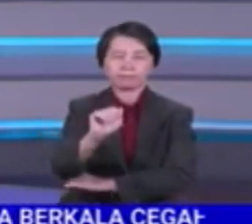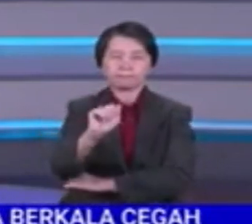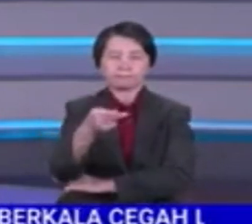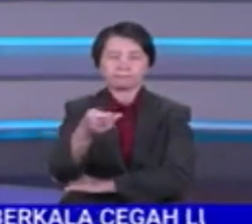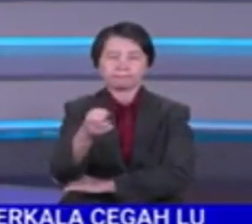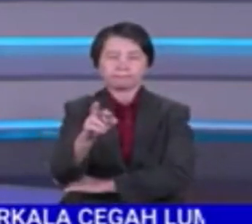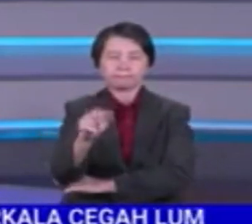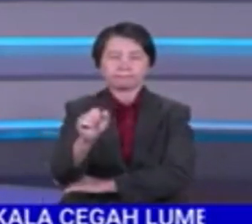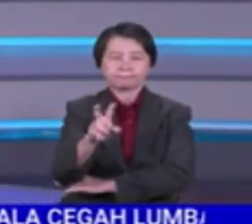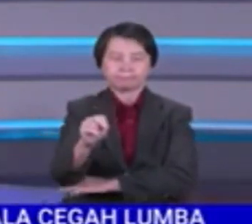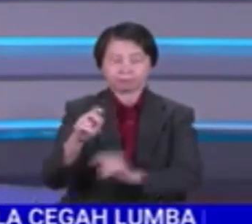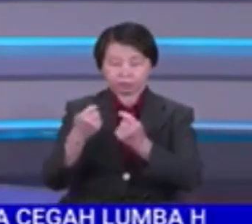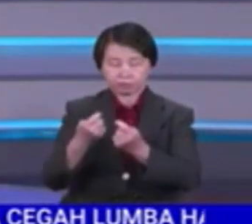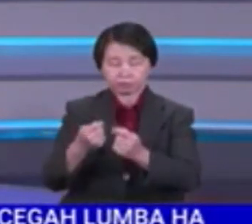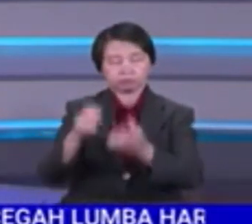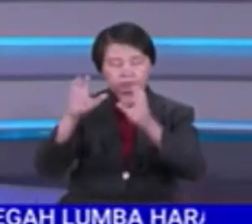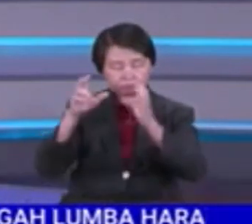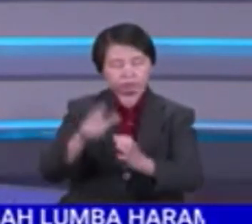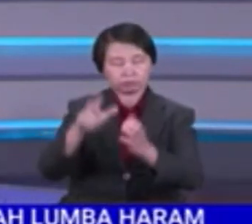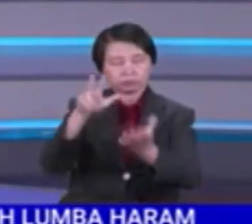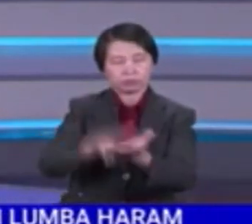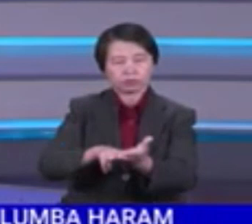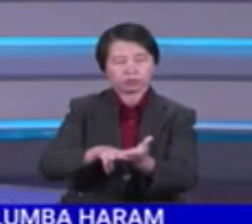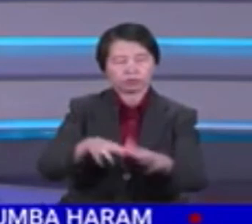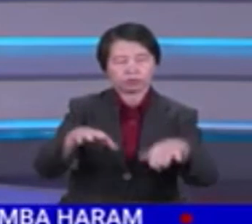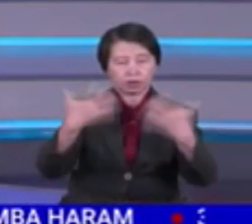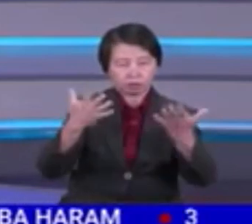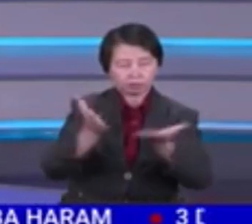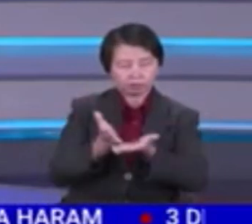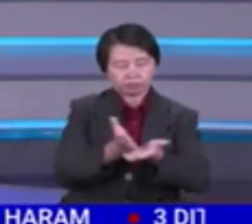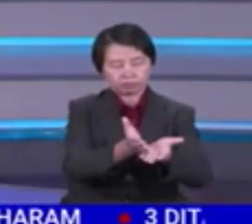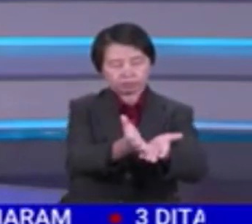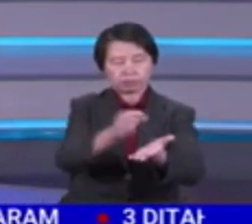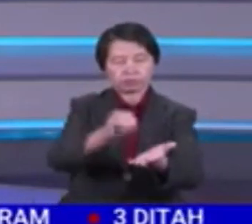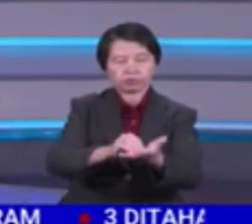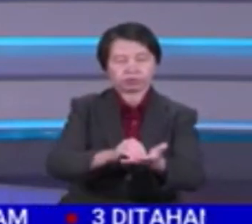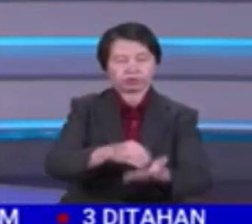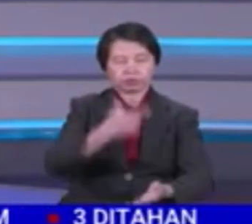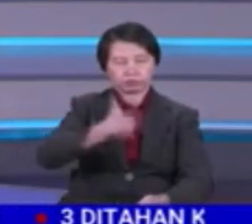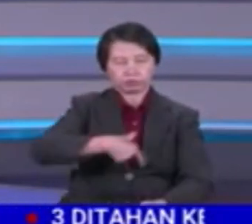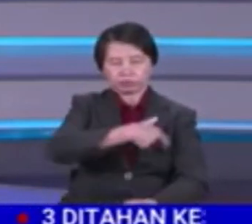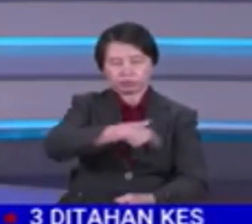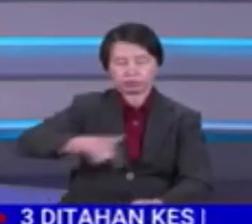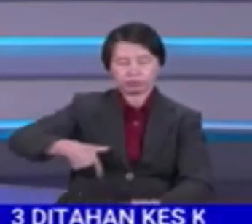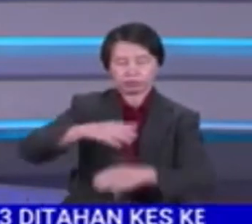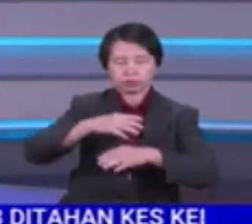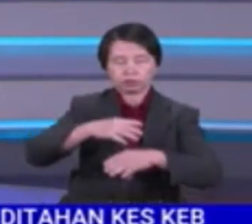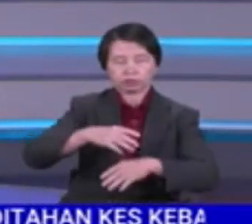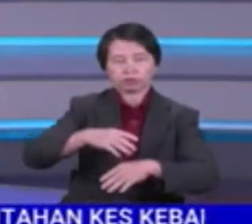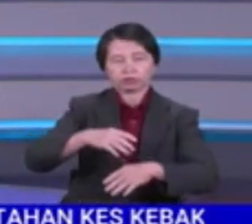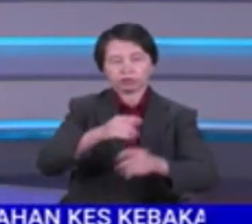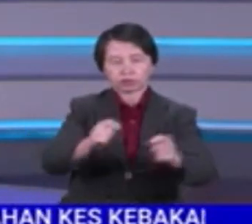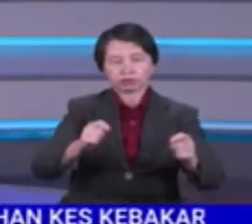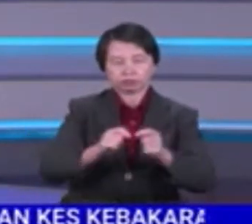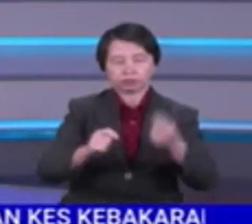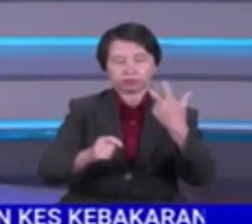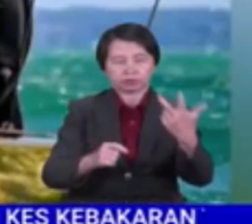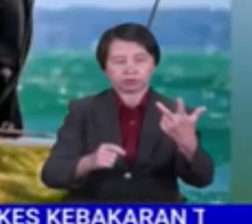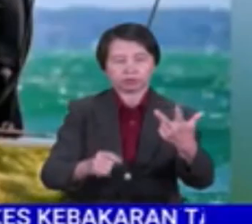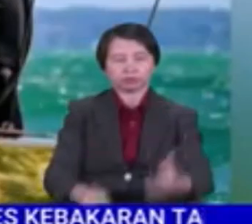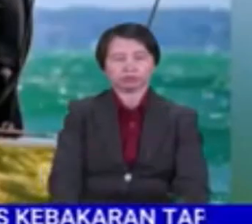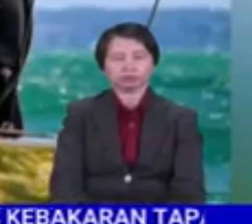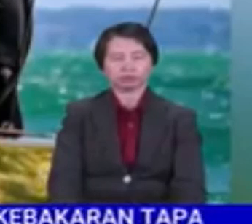tosca.com mengisahkan tempat selepas menamatkan perlombaan terakhir discern pada ah di tempat ketiga